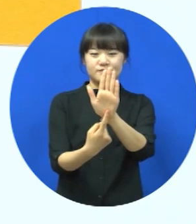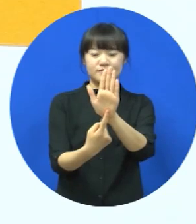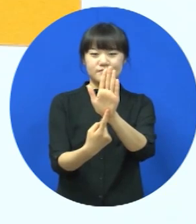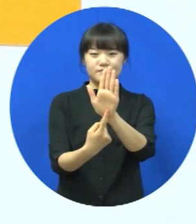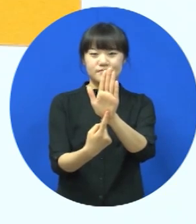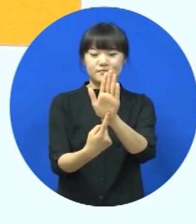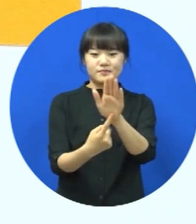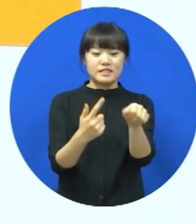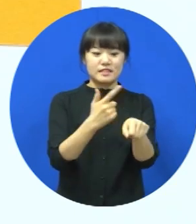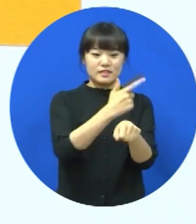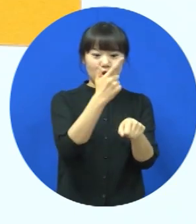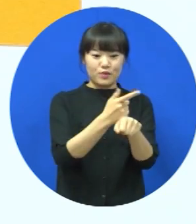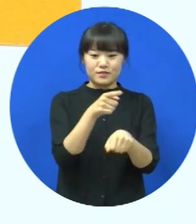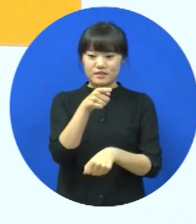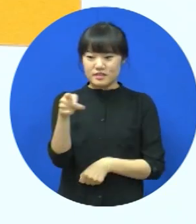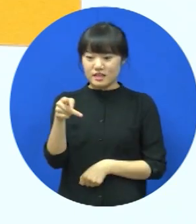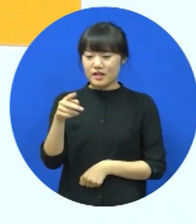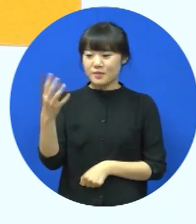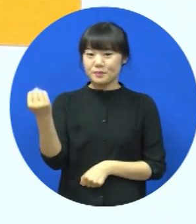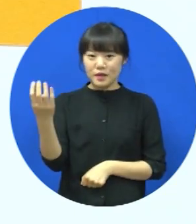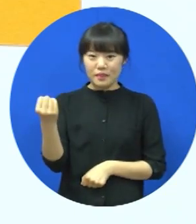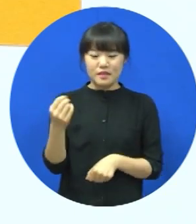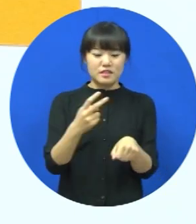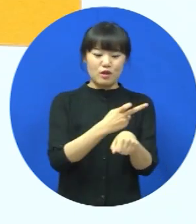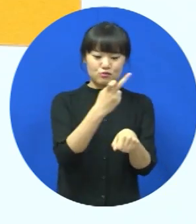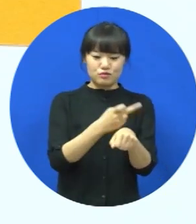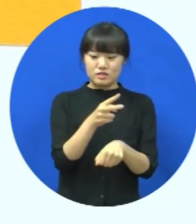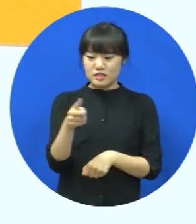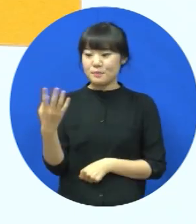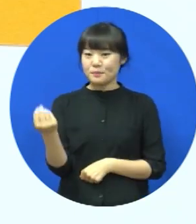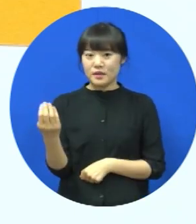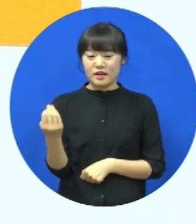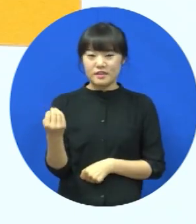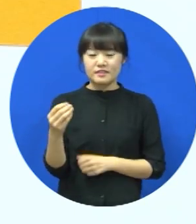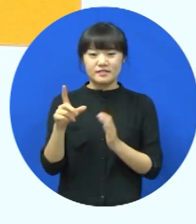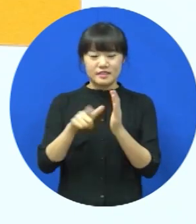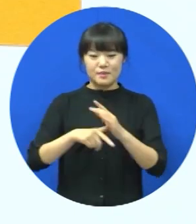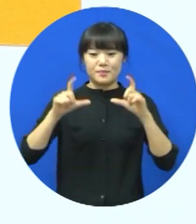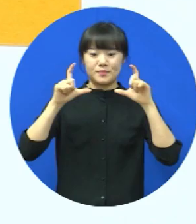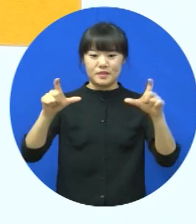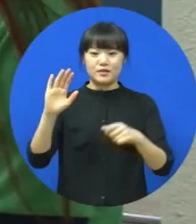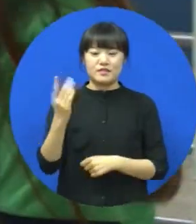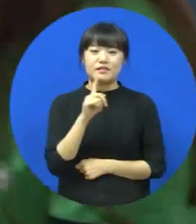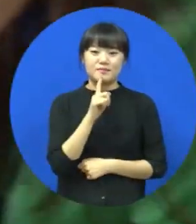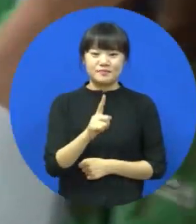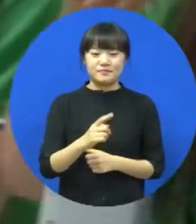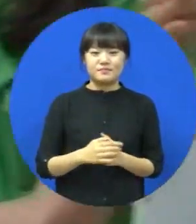호우주의보는 6시간 강우량 땡땡 이상, 12시간 강우량 땡땡 이상이 예상될 때 발령된다.